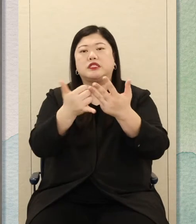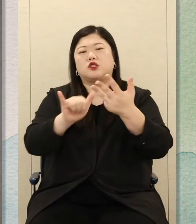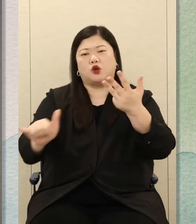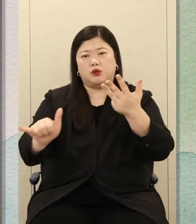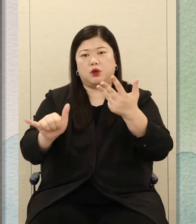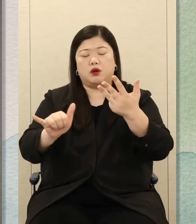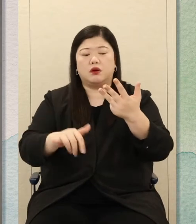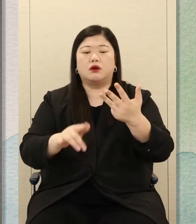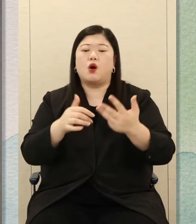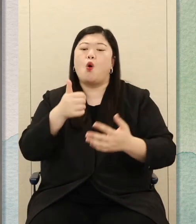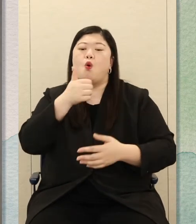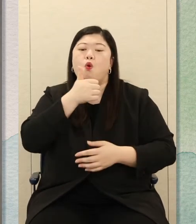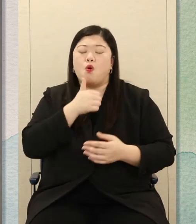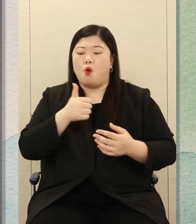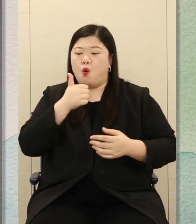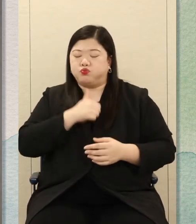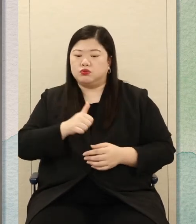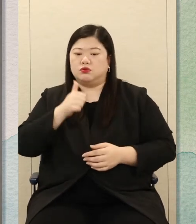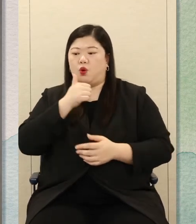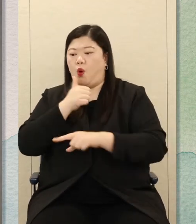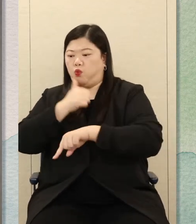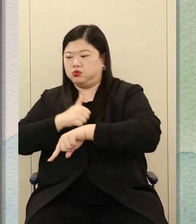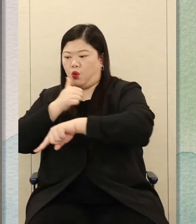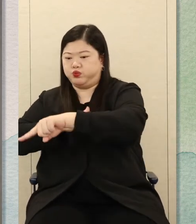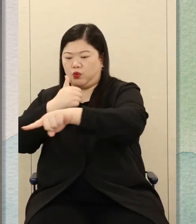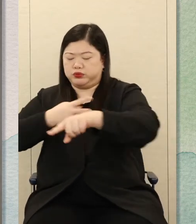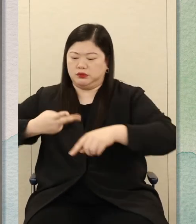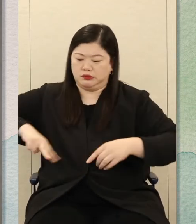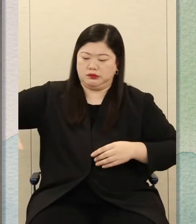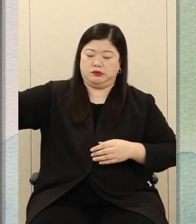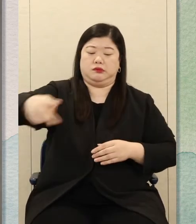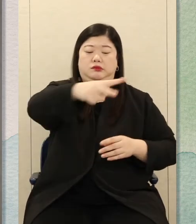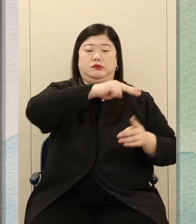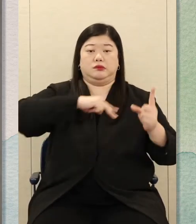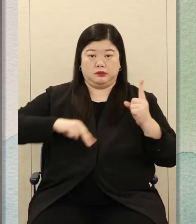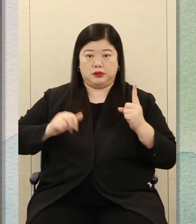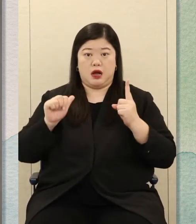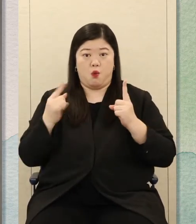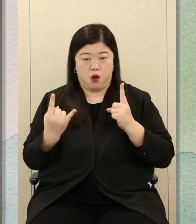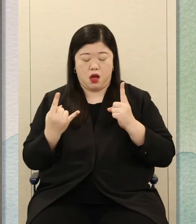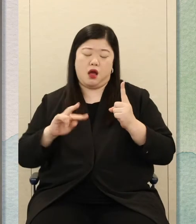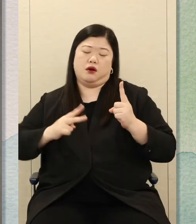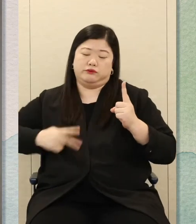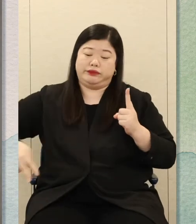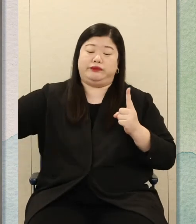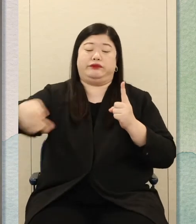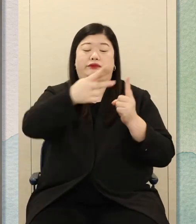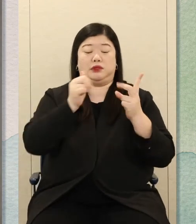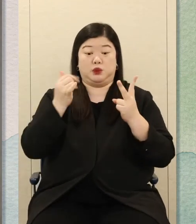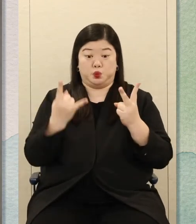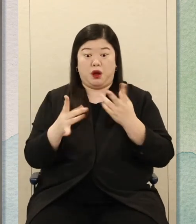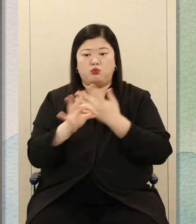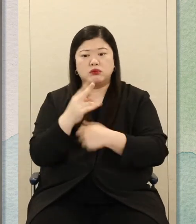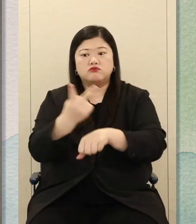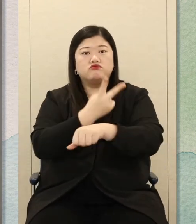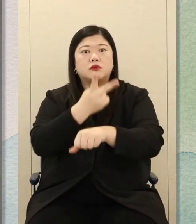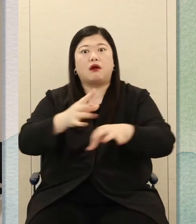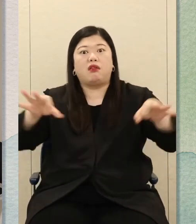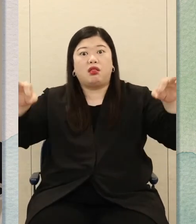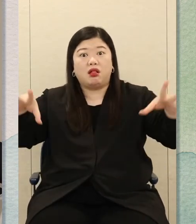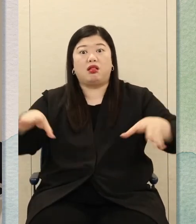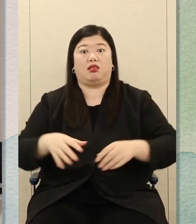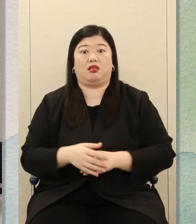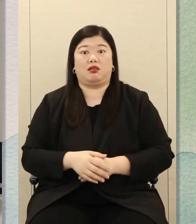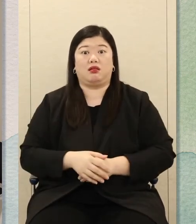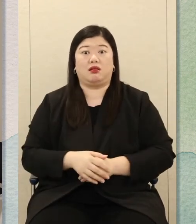5분씩 2번만 얘기해도 1시간 반이 훨씬 넘어요. 네. 그러니까 8명이 넘어가면 누군가는 이야기를 안 한다는 얘기예요.